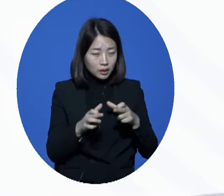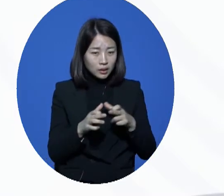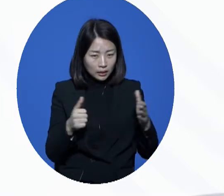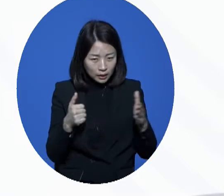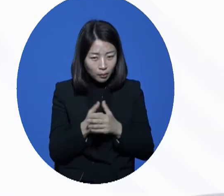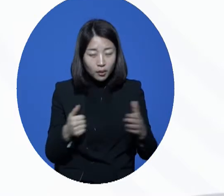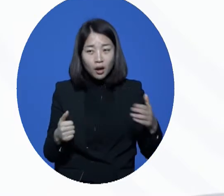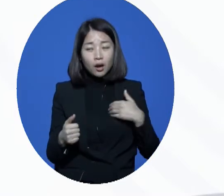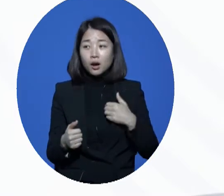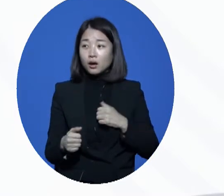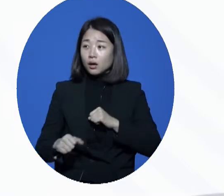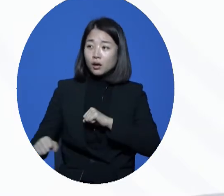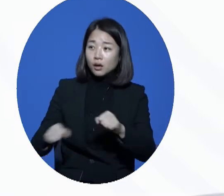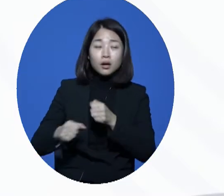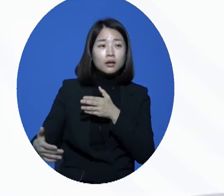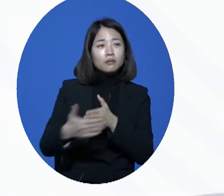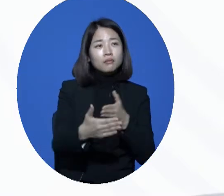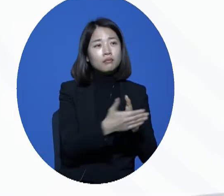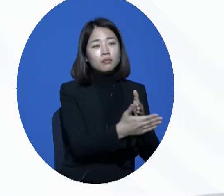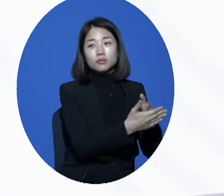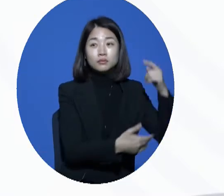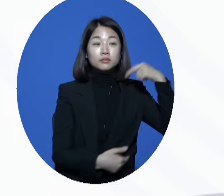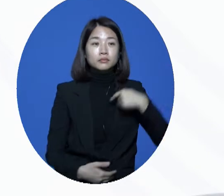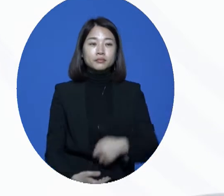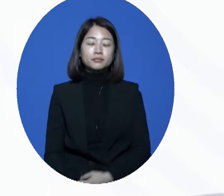했고 실제로 아무것도 할 수 없었습니다.